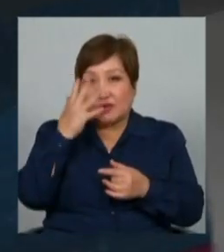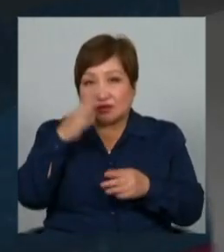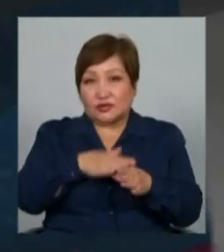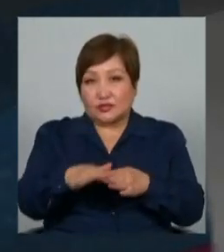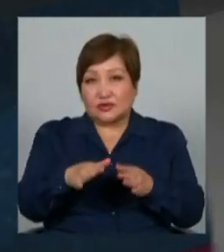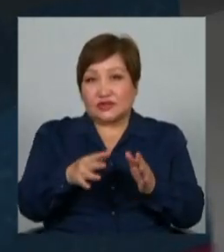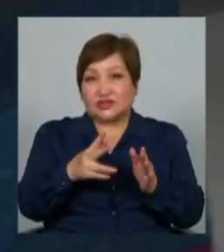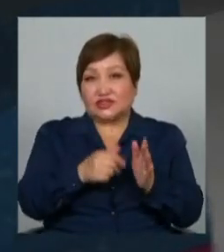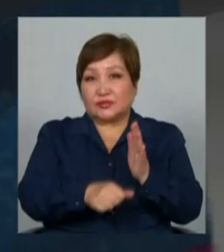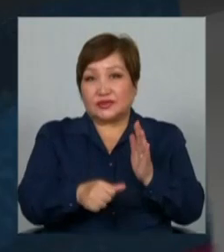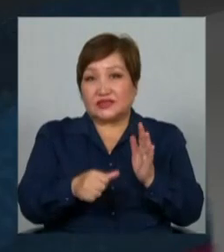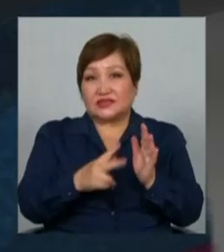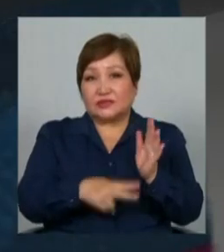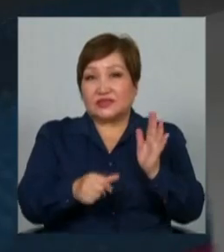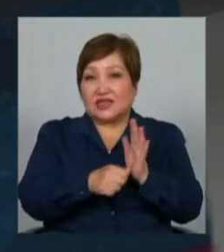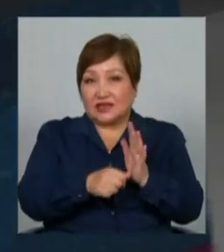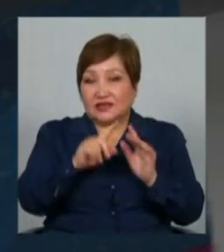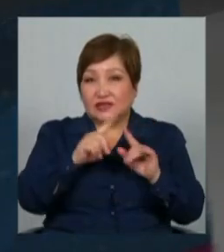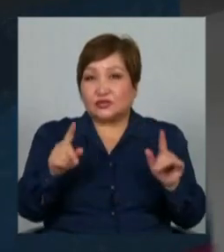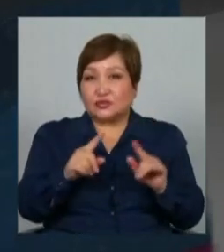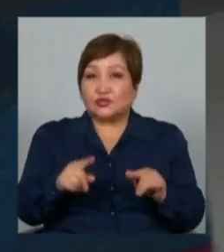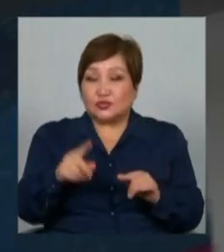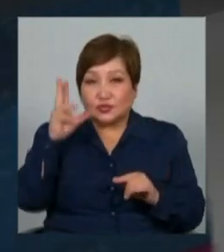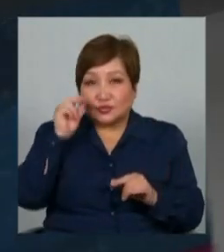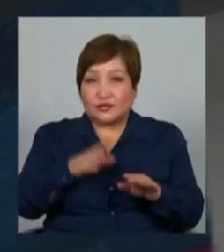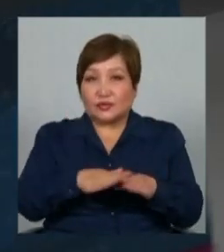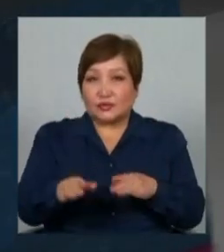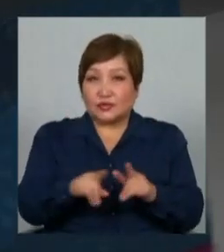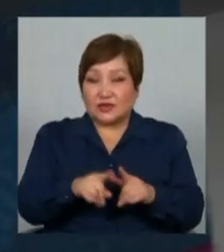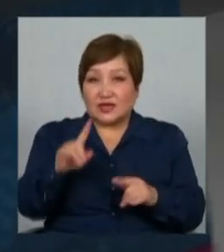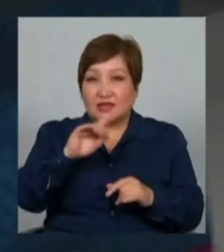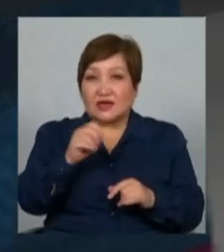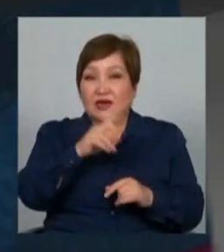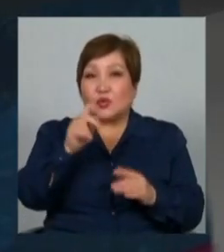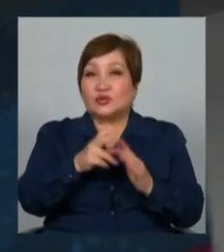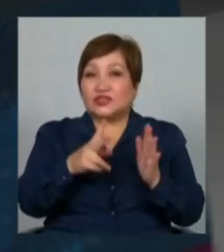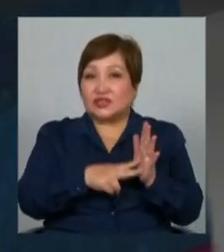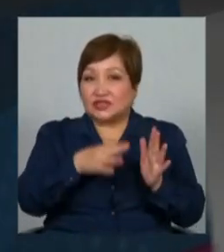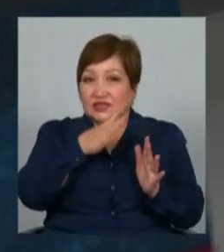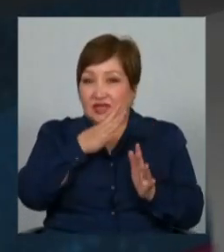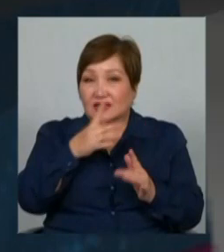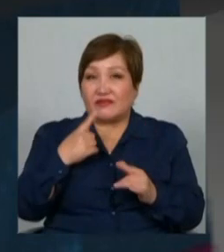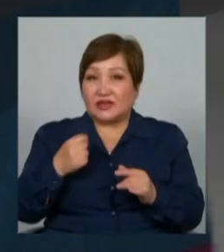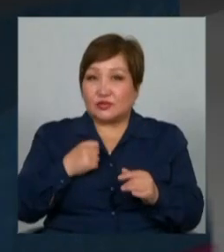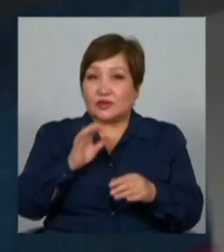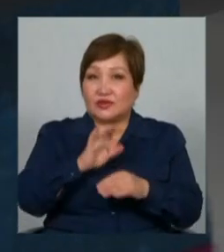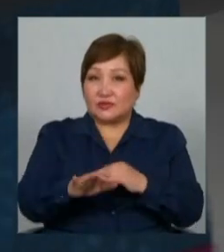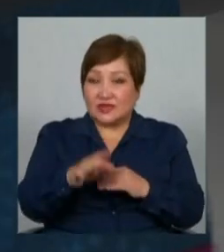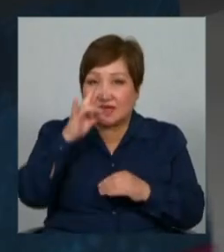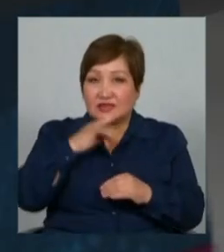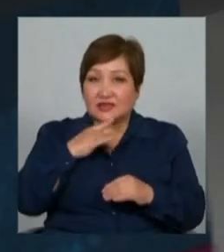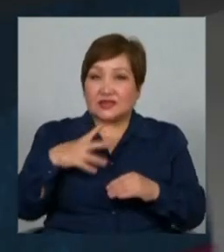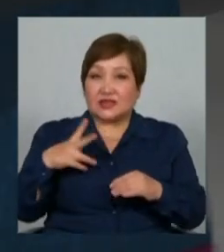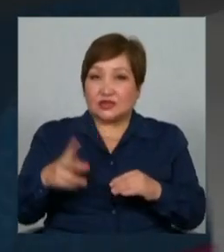жылдың жүзі болыпты. Сол соғыс жылдарында майданға аттанған 17 жасар қазақтың мерген қызы Әлия Молдағұлова 100-ге